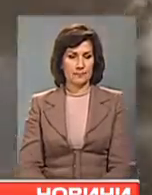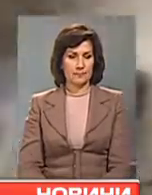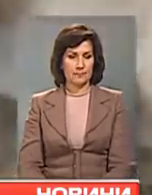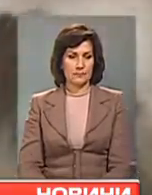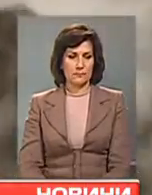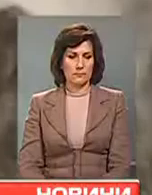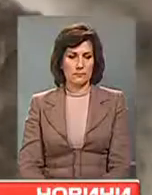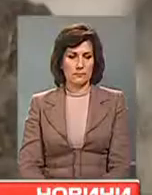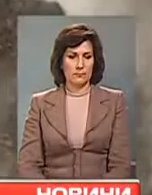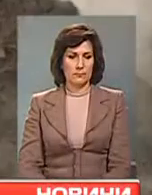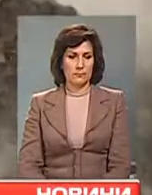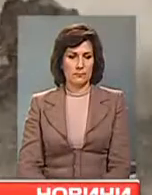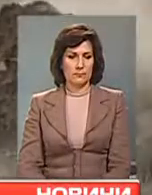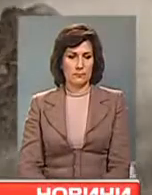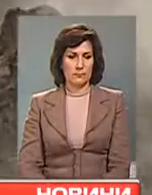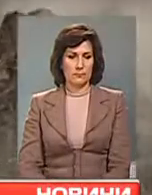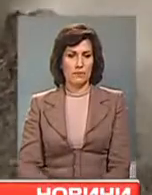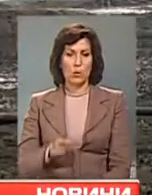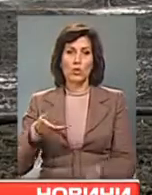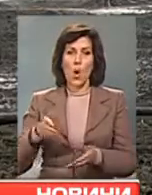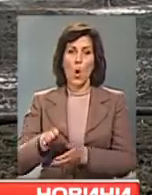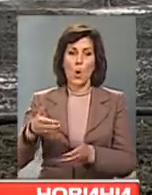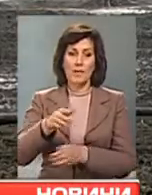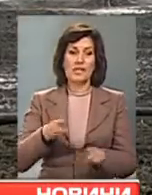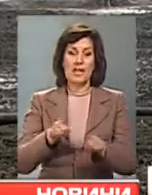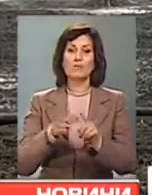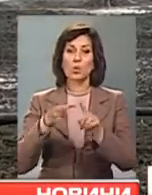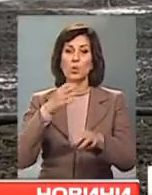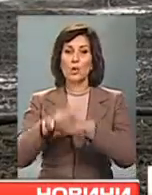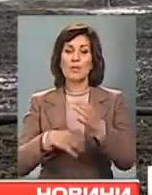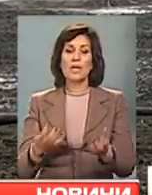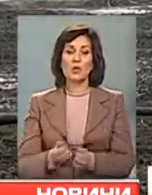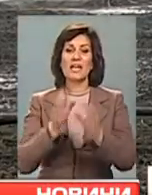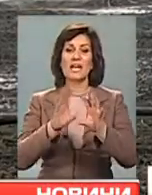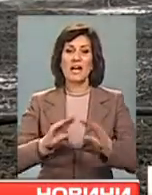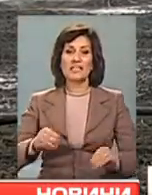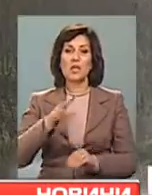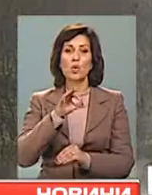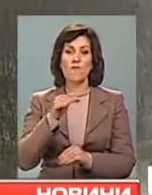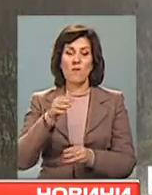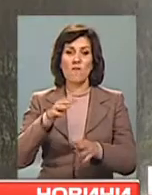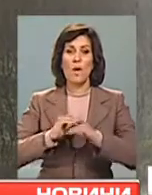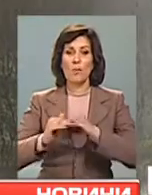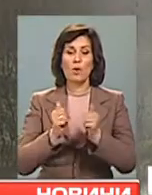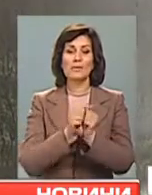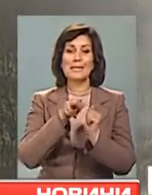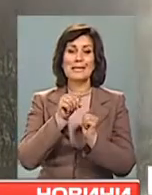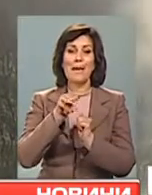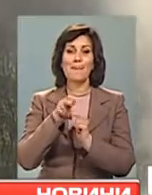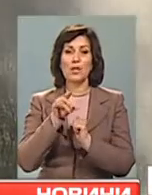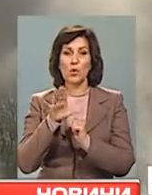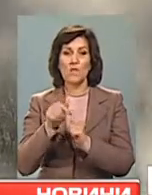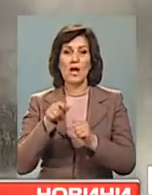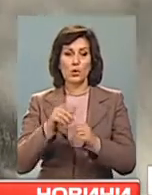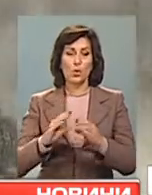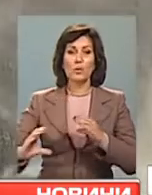Ми можемо це все відкопати і потім опять прилити. Так, уже другу добу рятувальники гасять торфове поле поблизу Демидова. Тут поклади